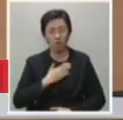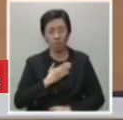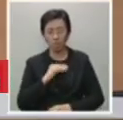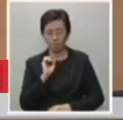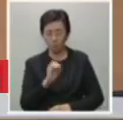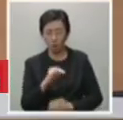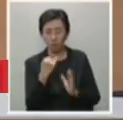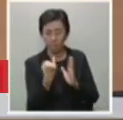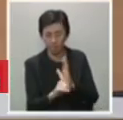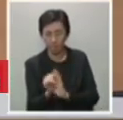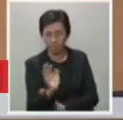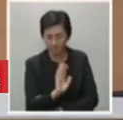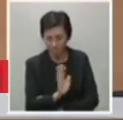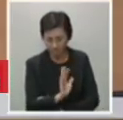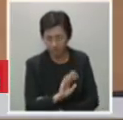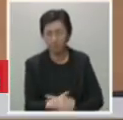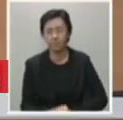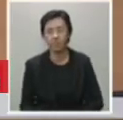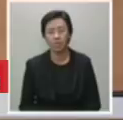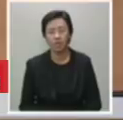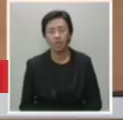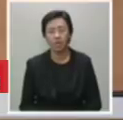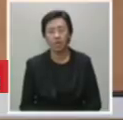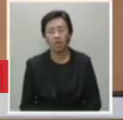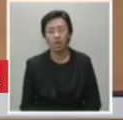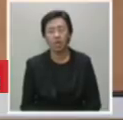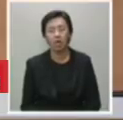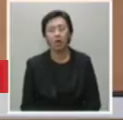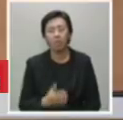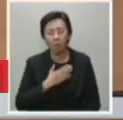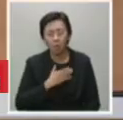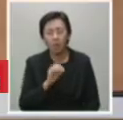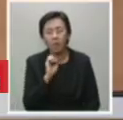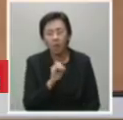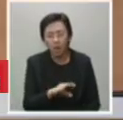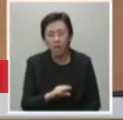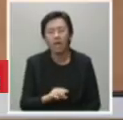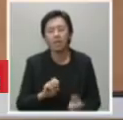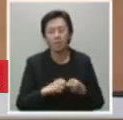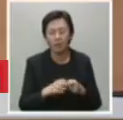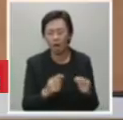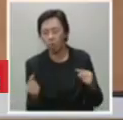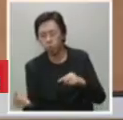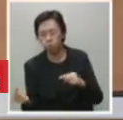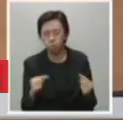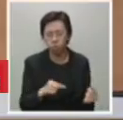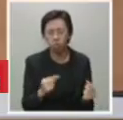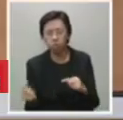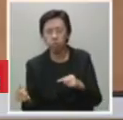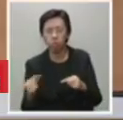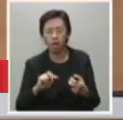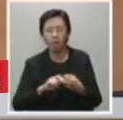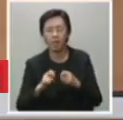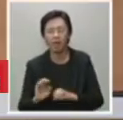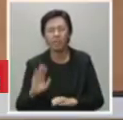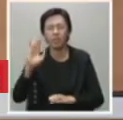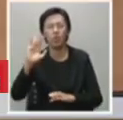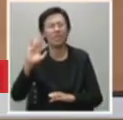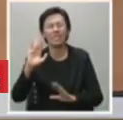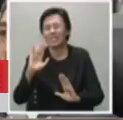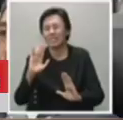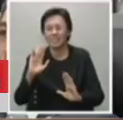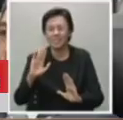าท่านผิดแต่ว่าเมื่อกี้ย้อนกลับคืนมาอีกก็เลยบอกว่าเดี๋ยวจะเป็นประเด็นประท้วงกันไปประท้วงกันมานะครับท่านจุลพันธ์นั่งเถอะ